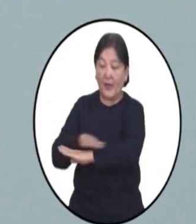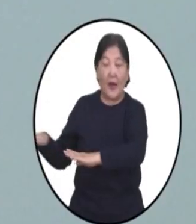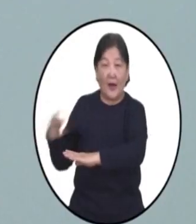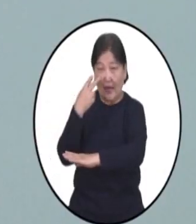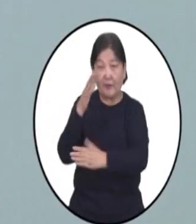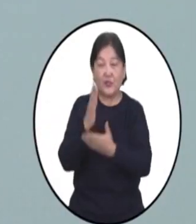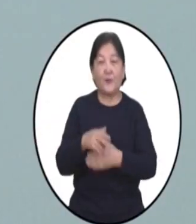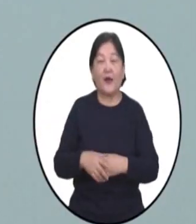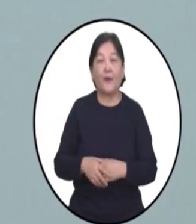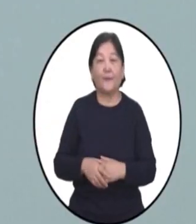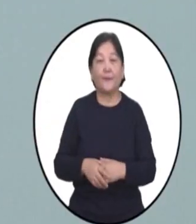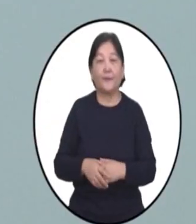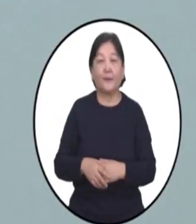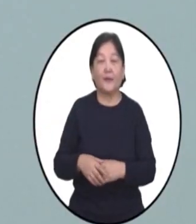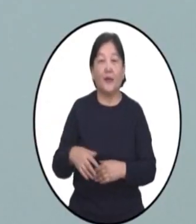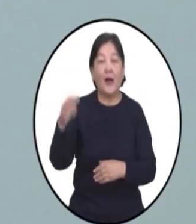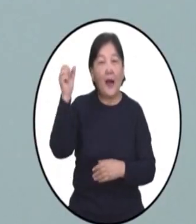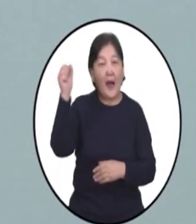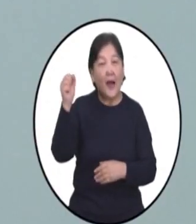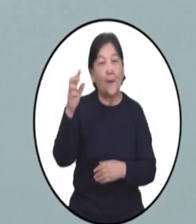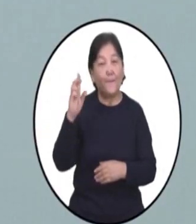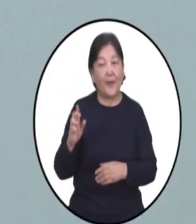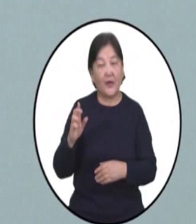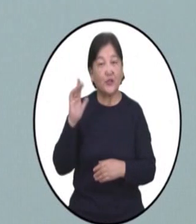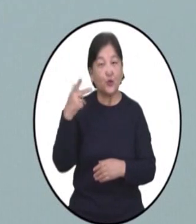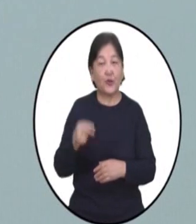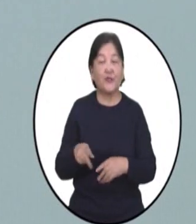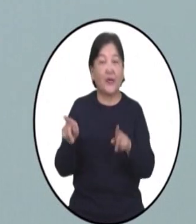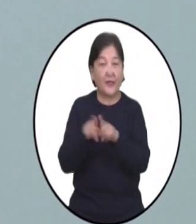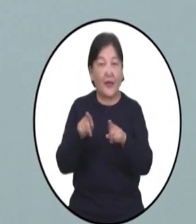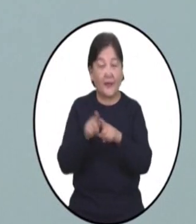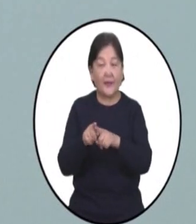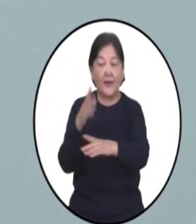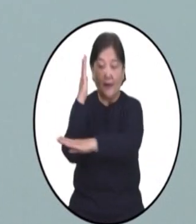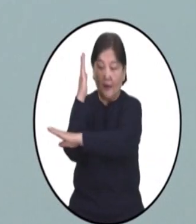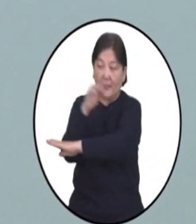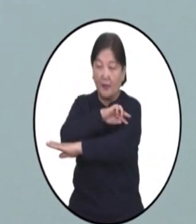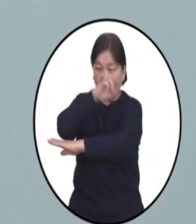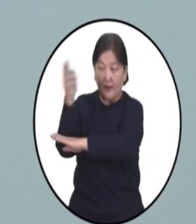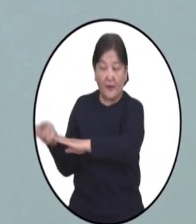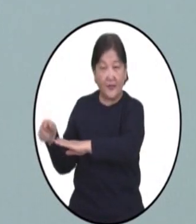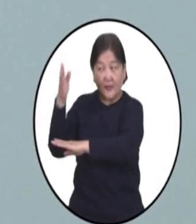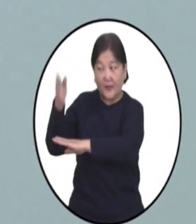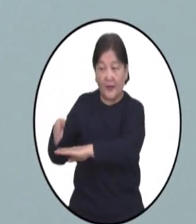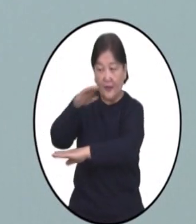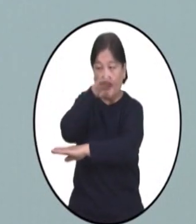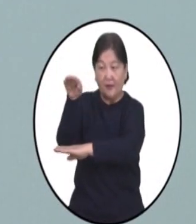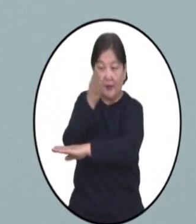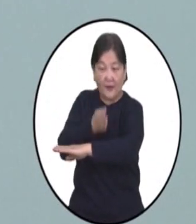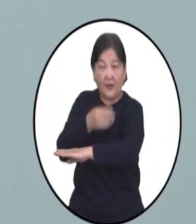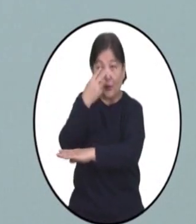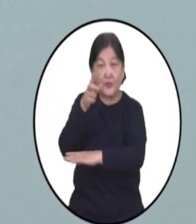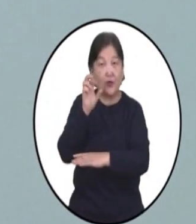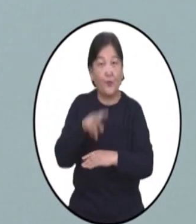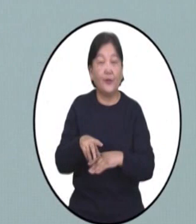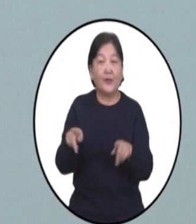бас дээд доод кавертэлүүдийг өмнөхийн адилаар олвол ингэх нь байна. Тэгэхээр доод кавертэлд бол 5 гэдэг утга харгалзах нь